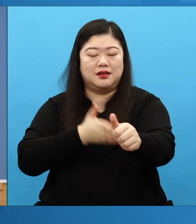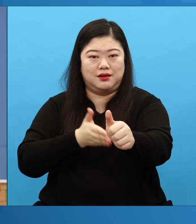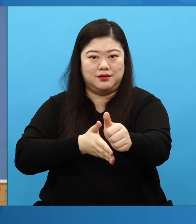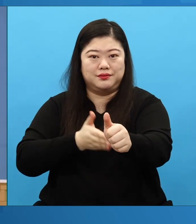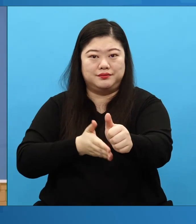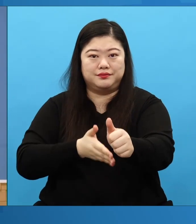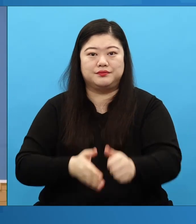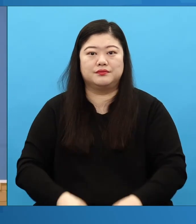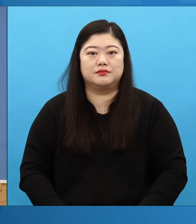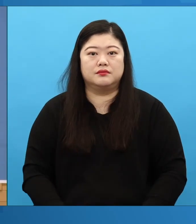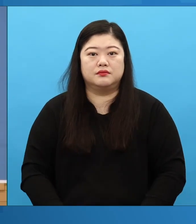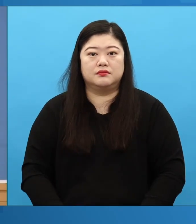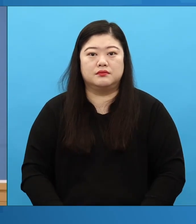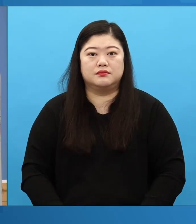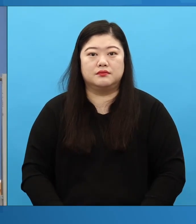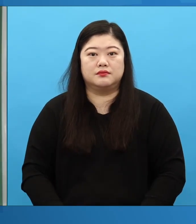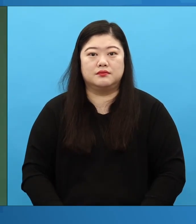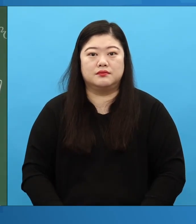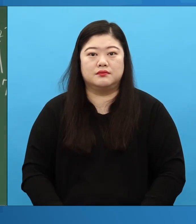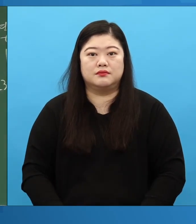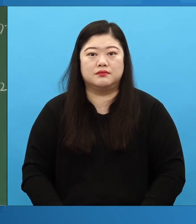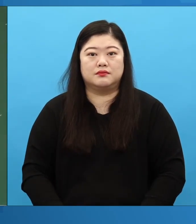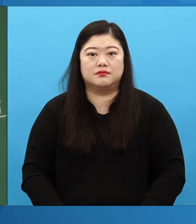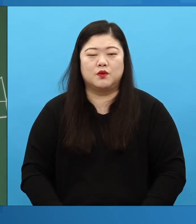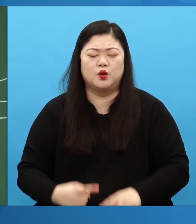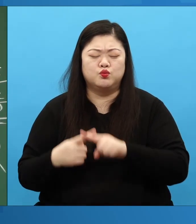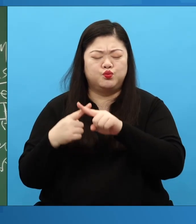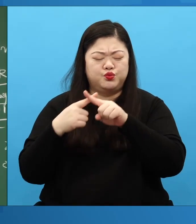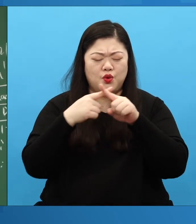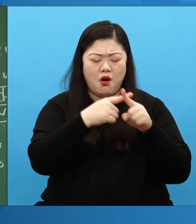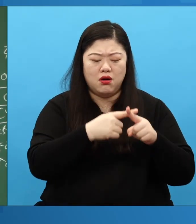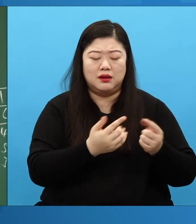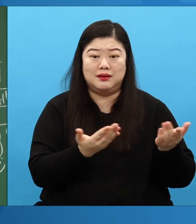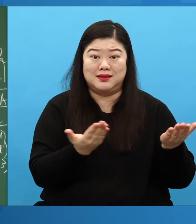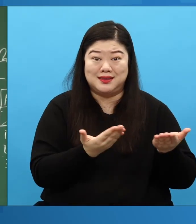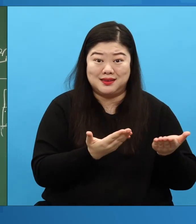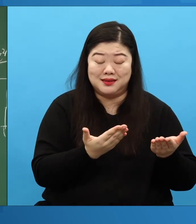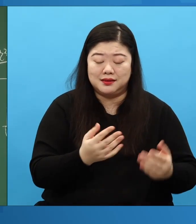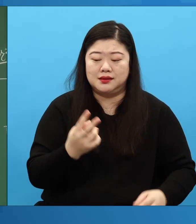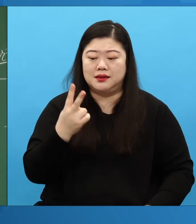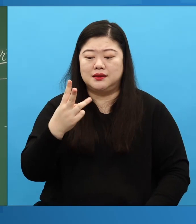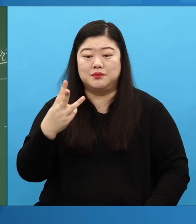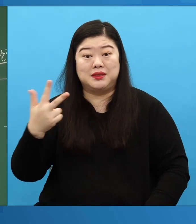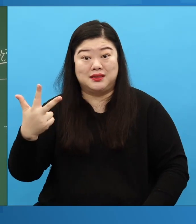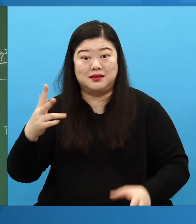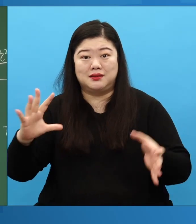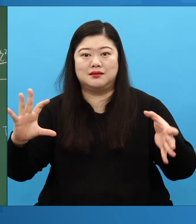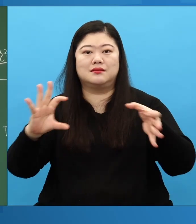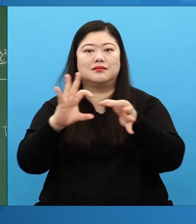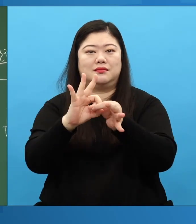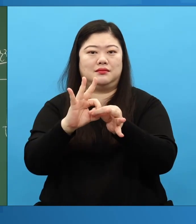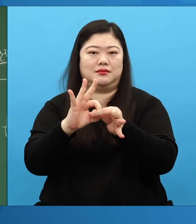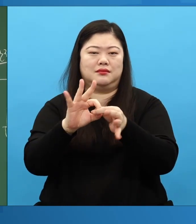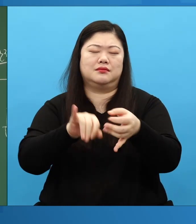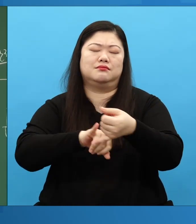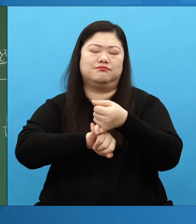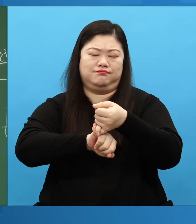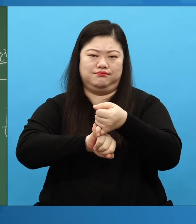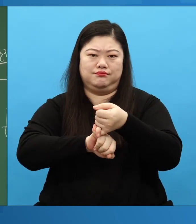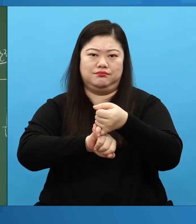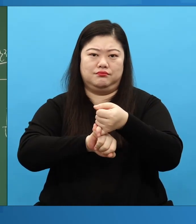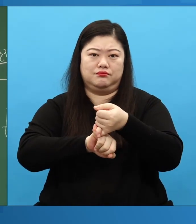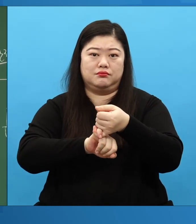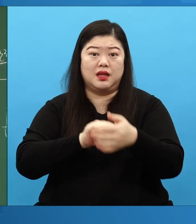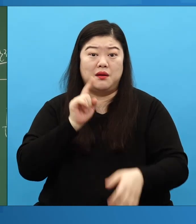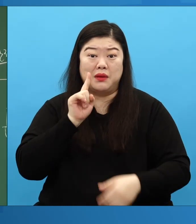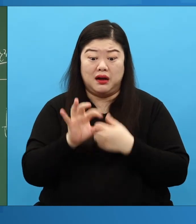돼요. And along your preparations, it has to align with 237. 지금 어지간한 산업은 없어질 겁니다. I'm